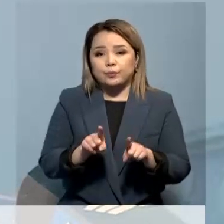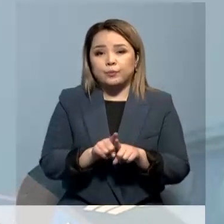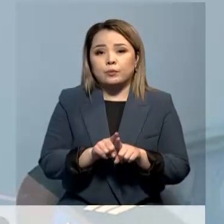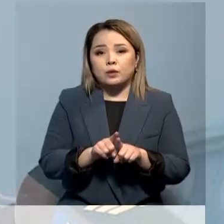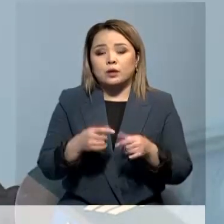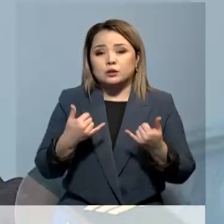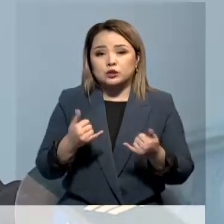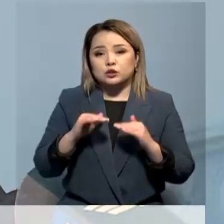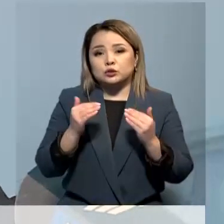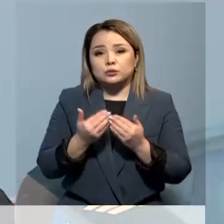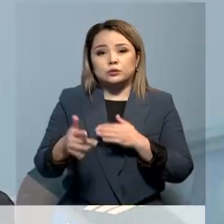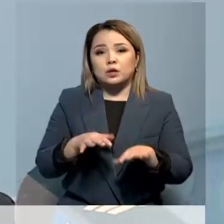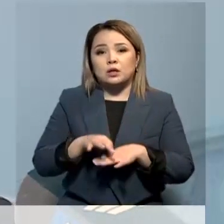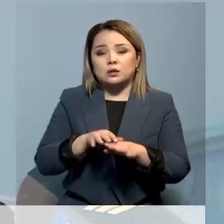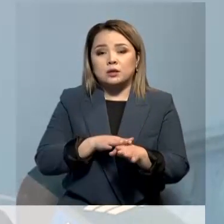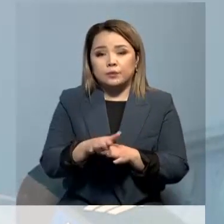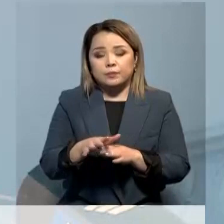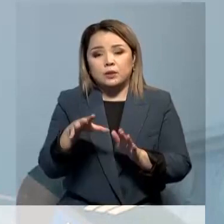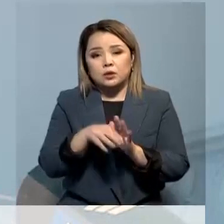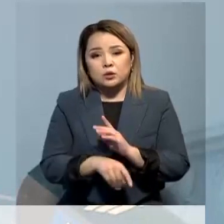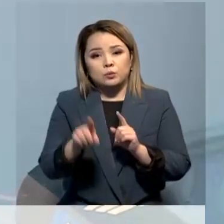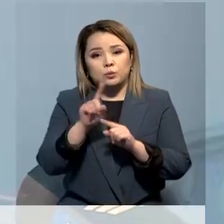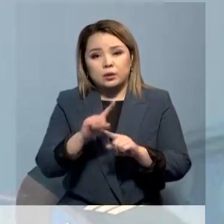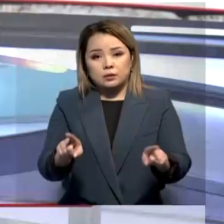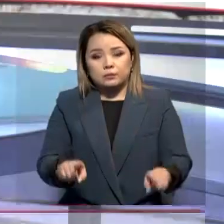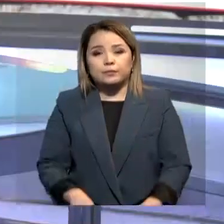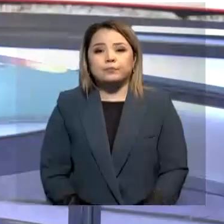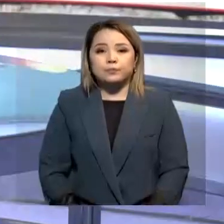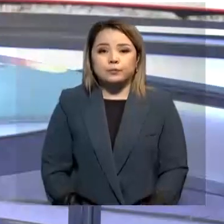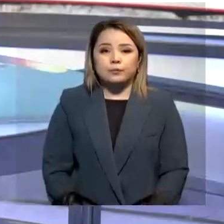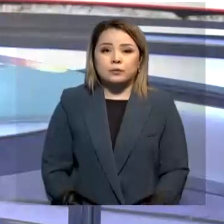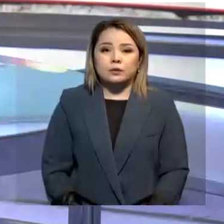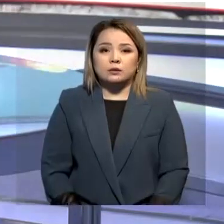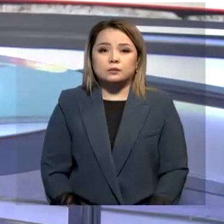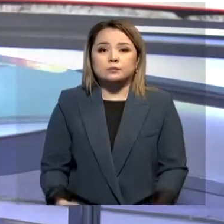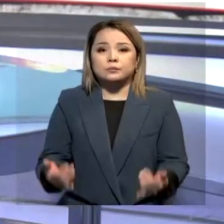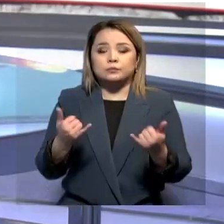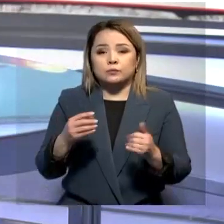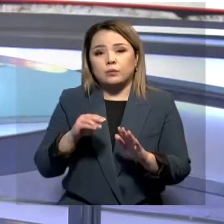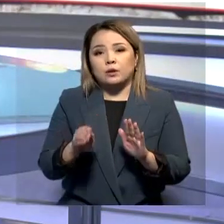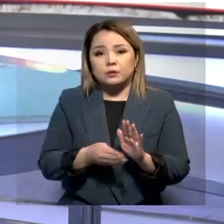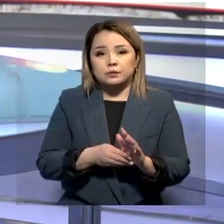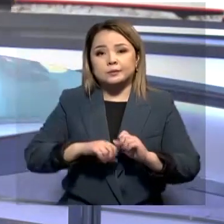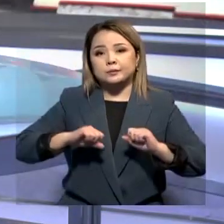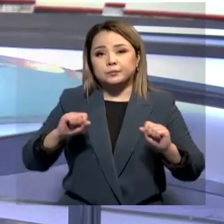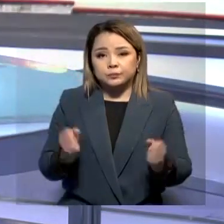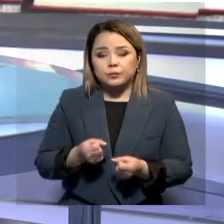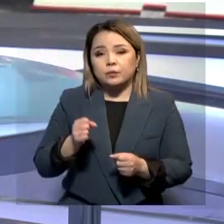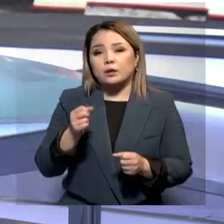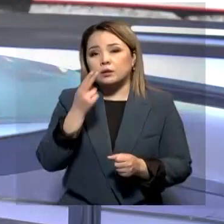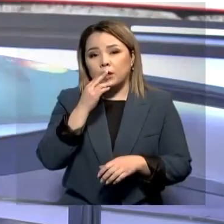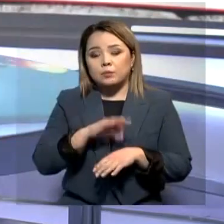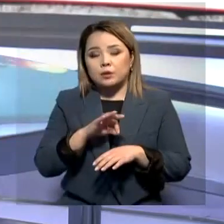шектеу шаралары енгізілмейді. Ал жемқорлық аязға да, тымауға